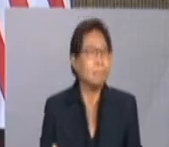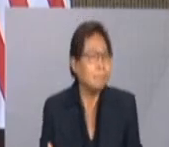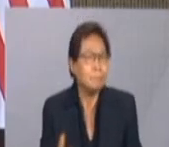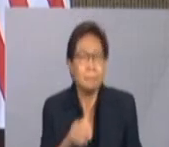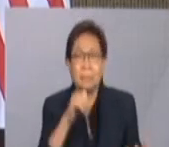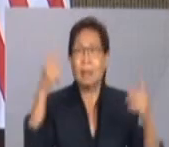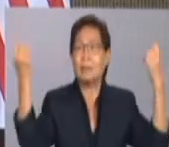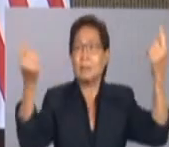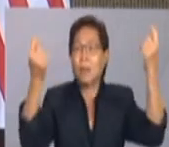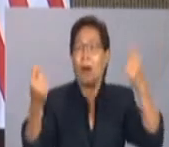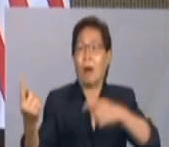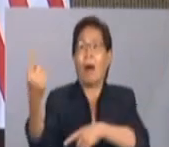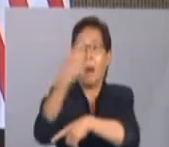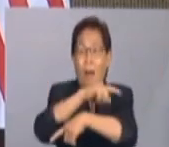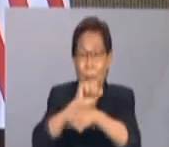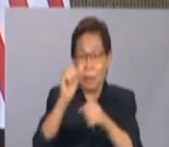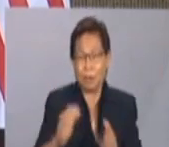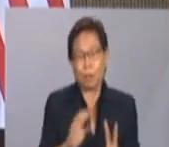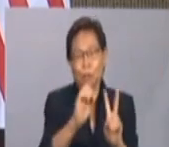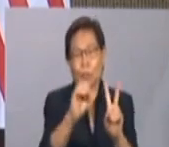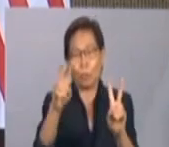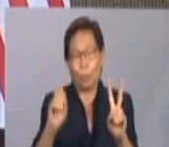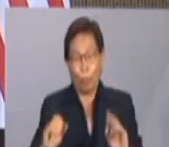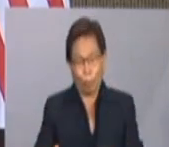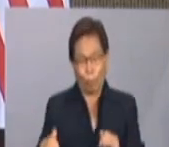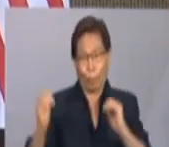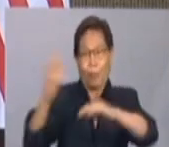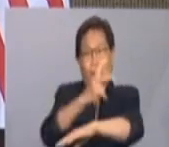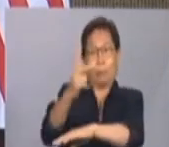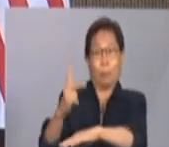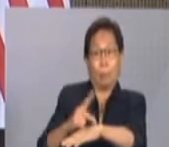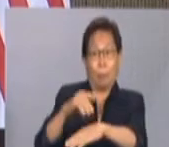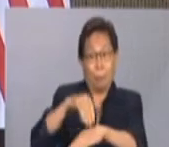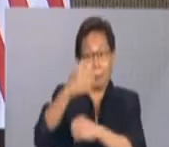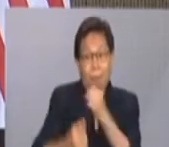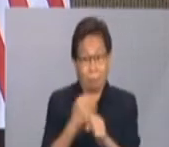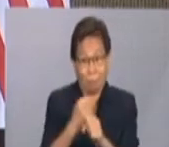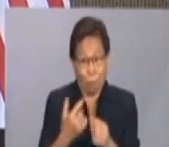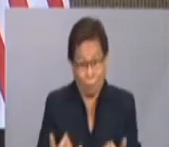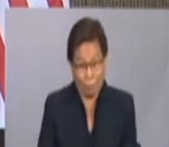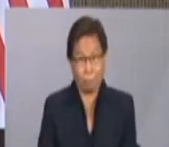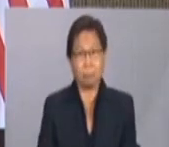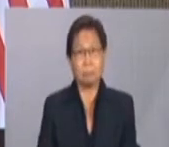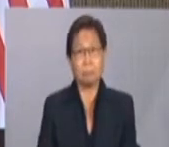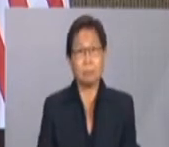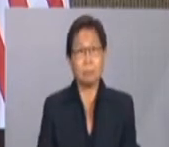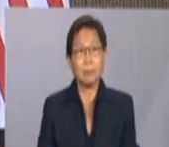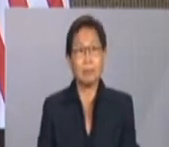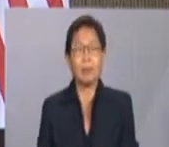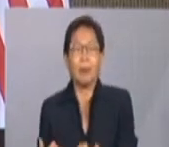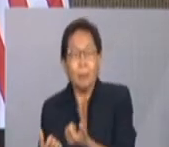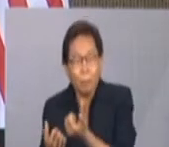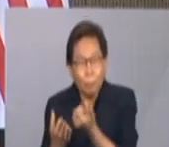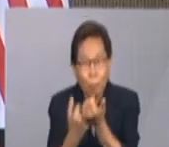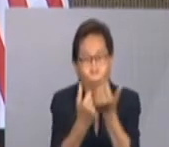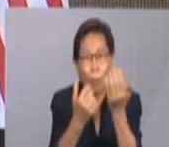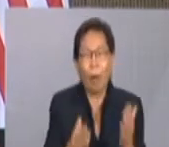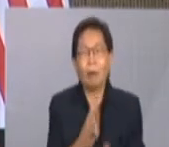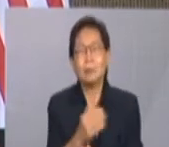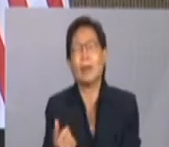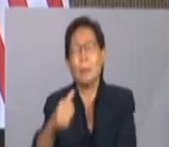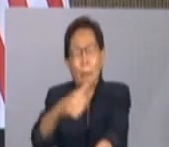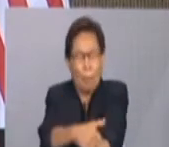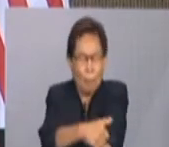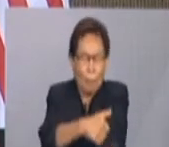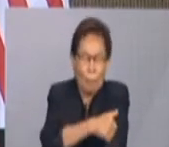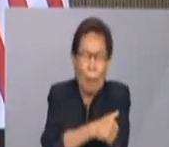pekerja 2020 peringkat kebangsaan pada tahun ini sumbangan dan pengorbanan para